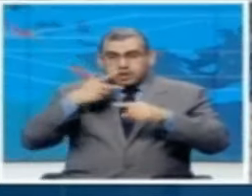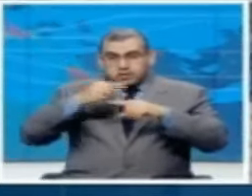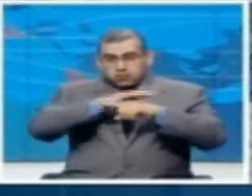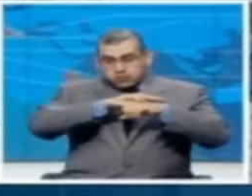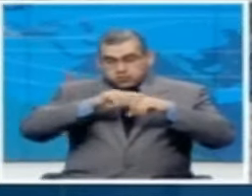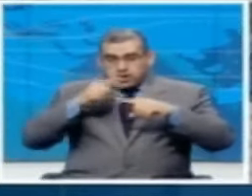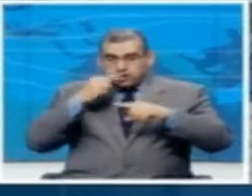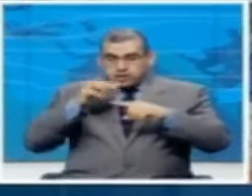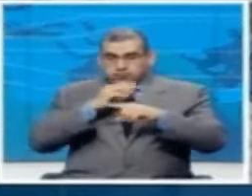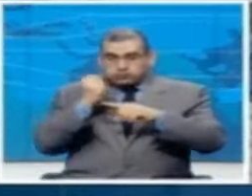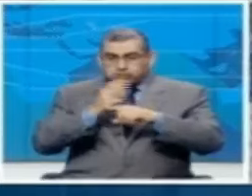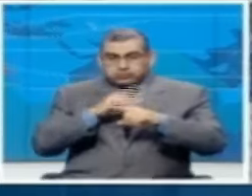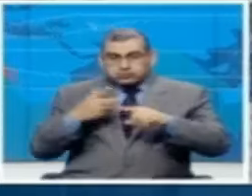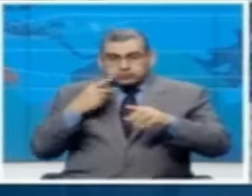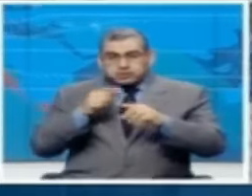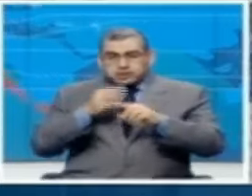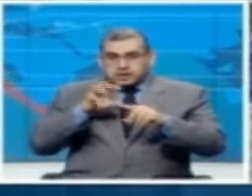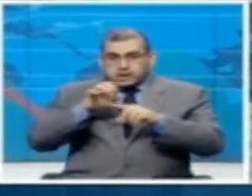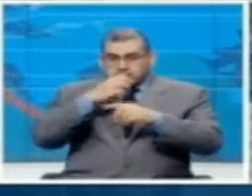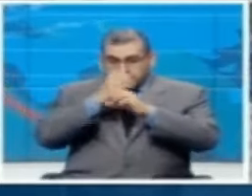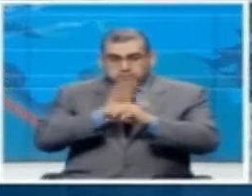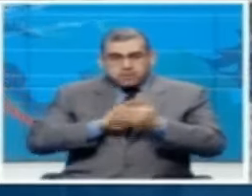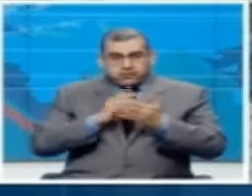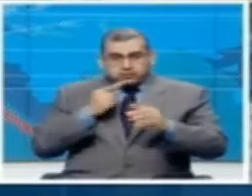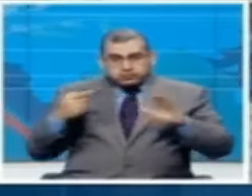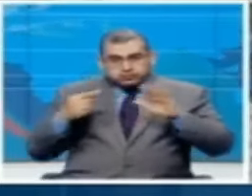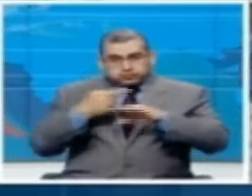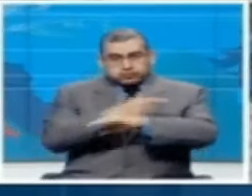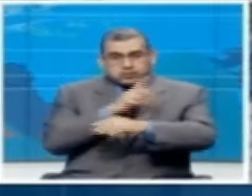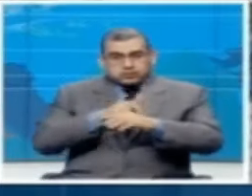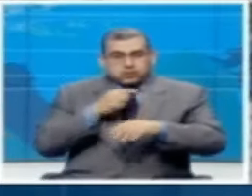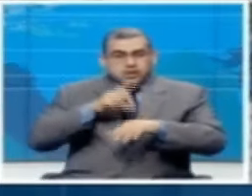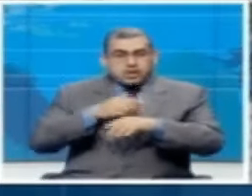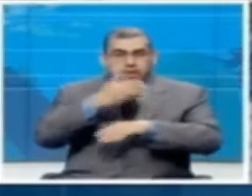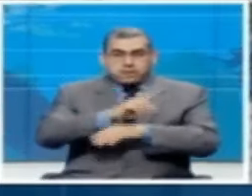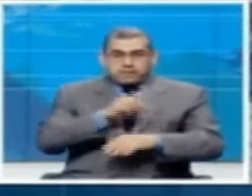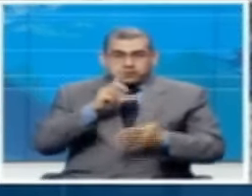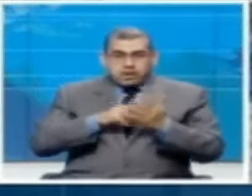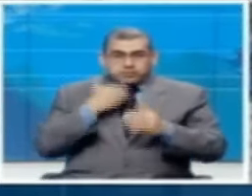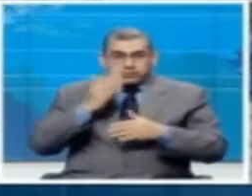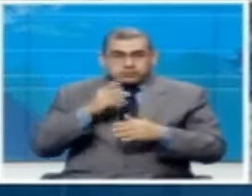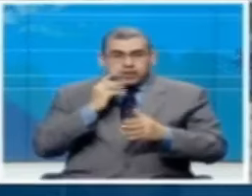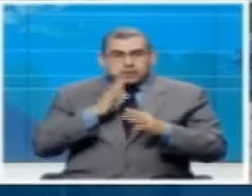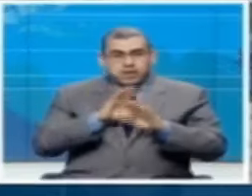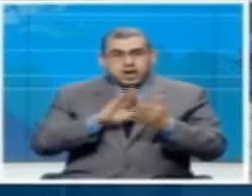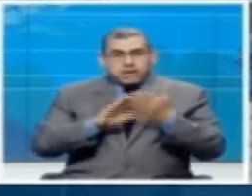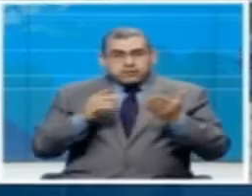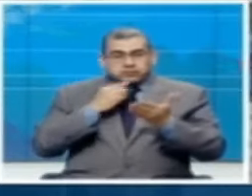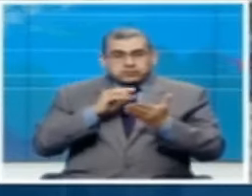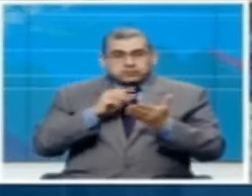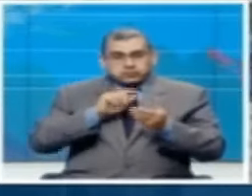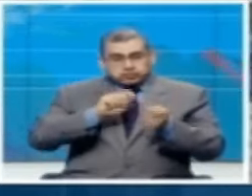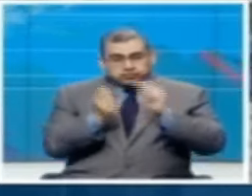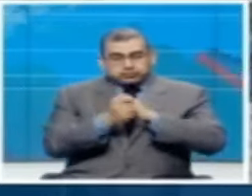تغييرات بحيث ان هي تزود مفعول المضادات الحيويه تمنع تكوين البكتيريا على القسطره وفي نفس الوقت امنع ان انا اغير الاسره